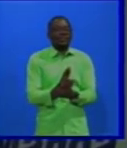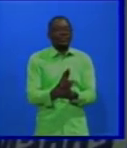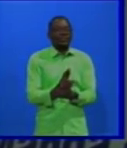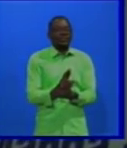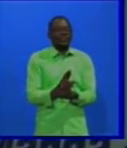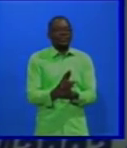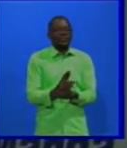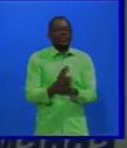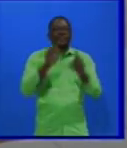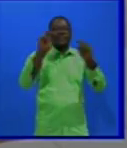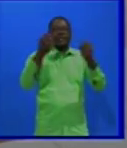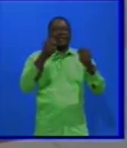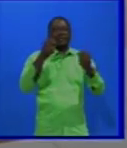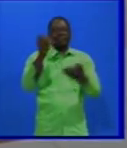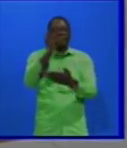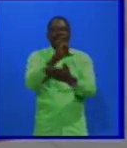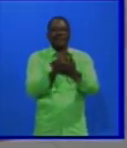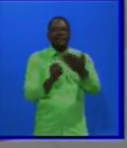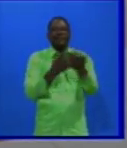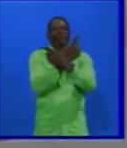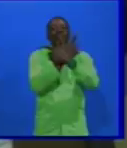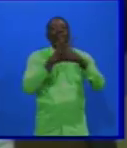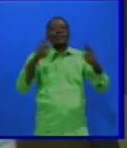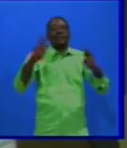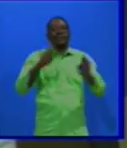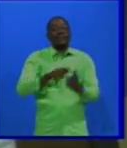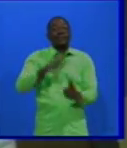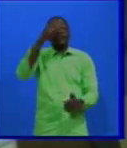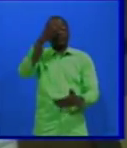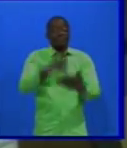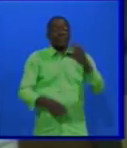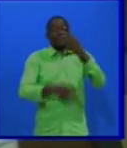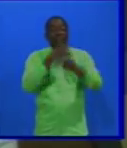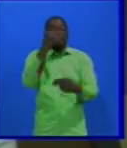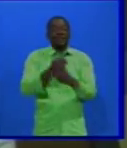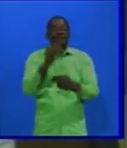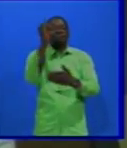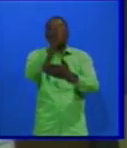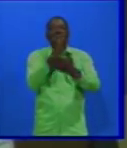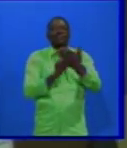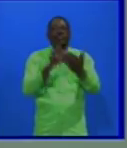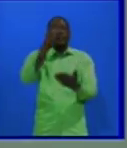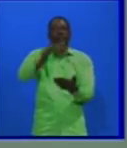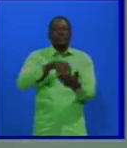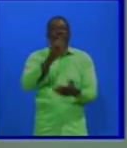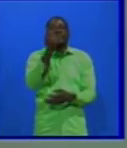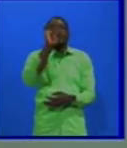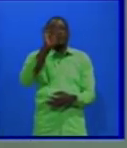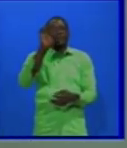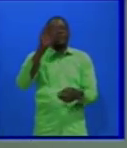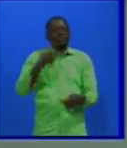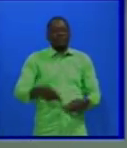le thème « Dessin et liberté », le Grand Prix national du dessin d'art édition 2018 a primé à